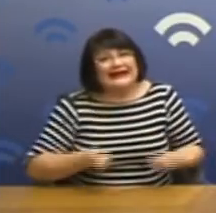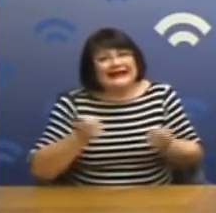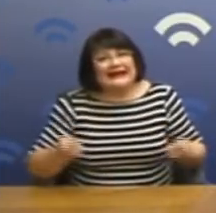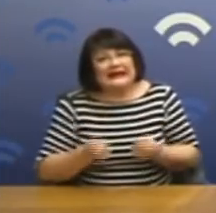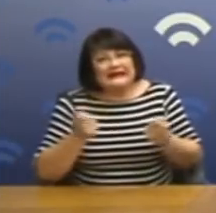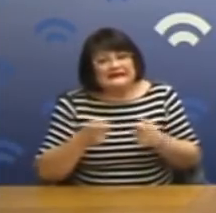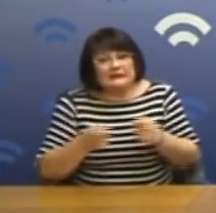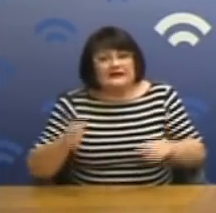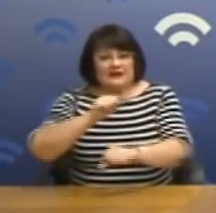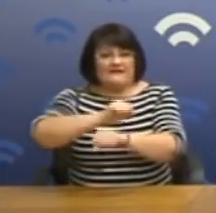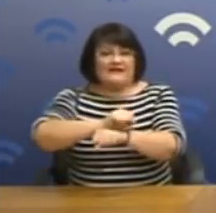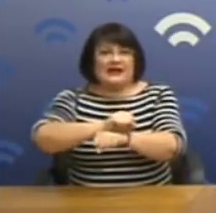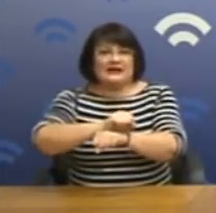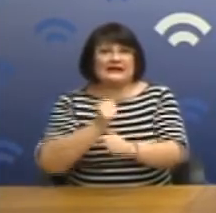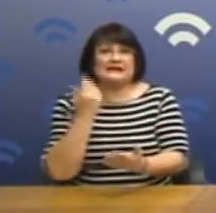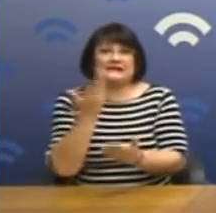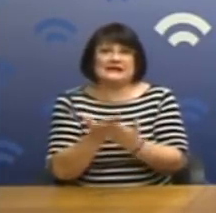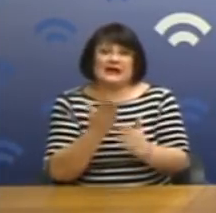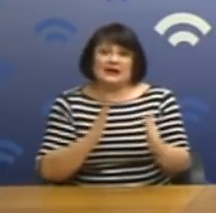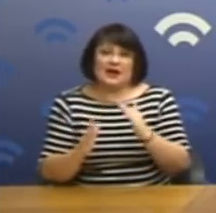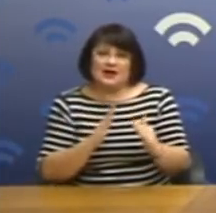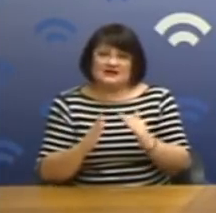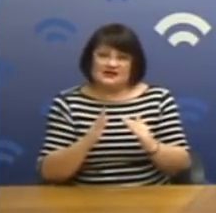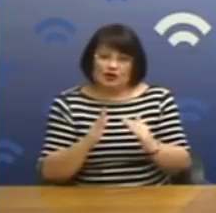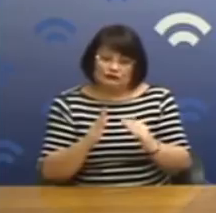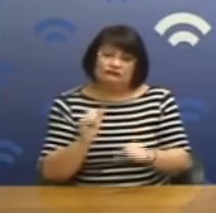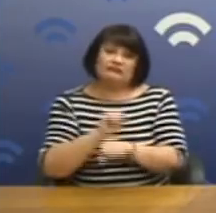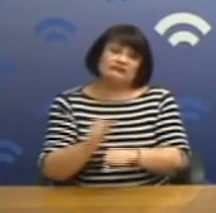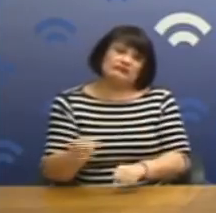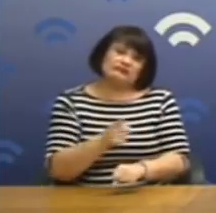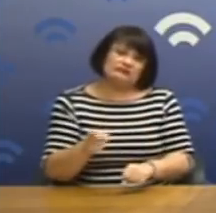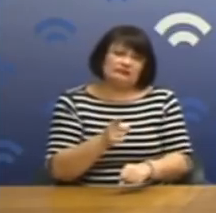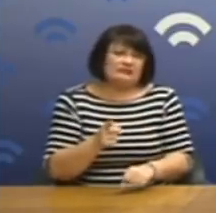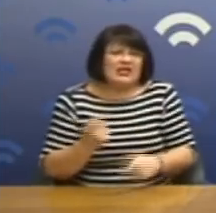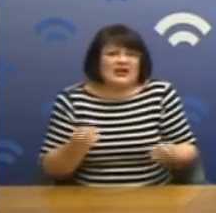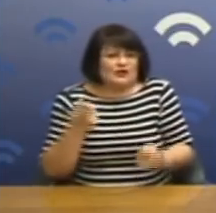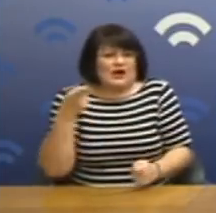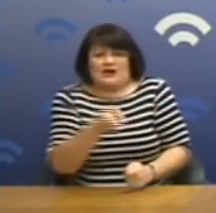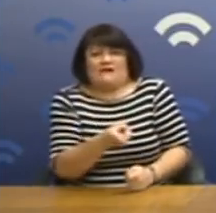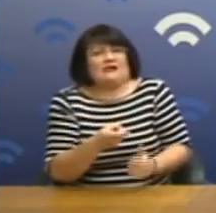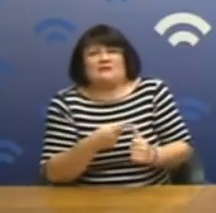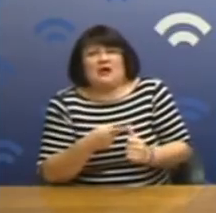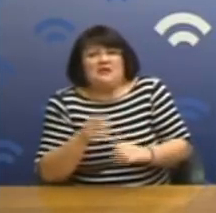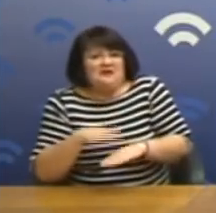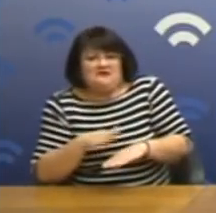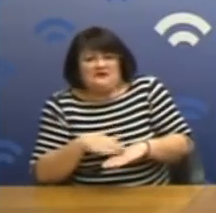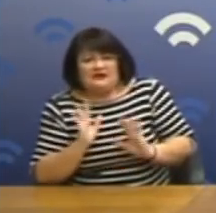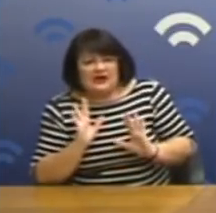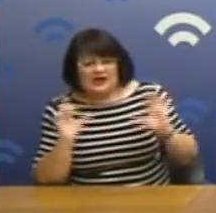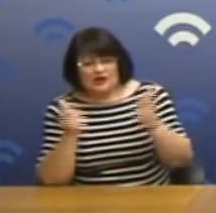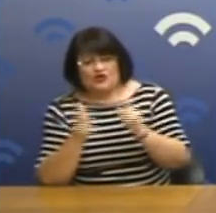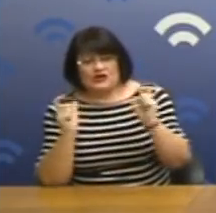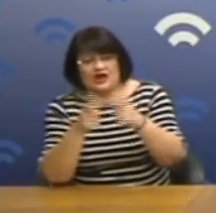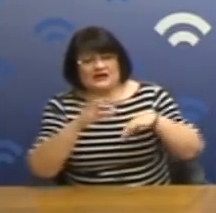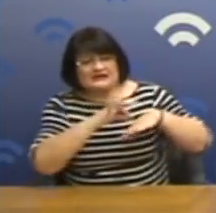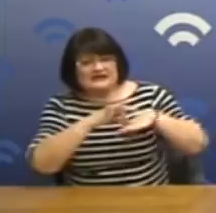της φυλάκισης των αιτούντων άσυλο, χωρίς να έχουν κάνει κάποιο έγκλημα, ακόμη και οικογενειών,